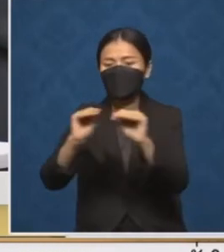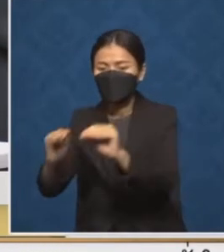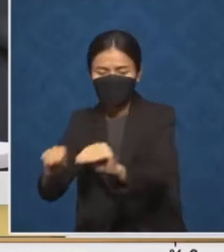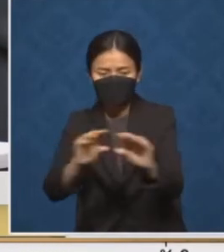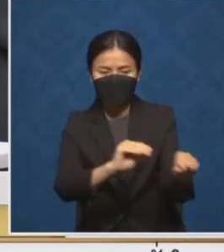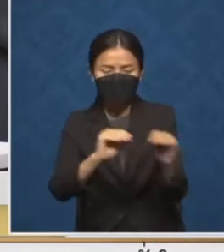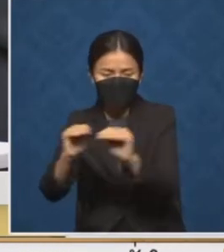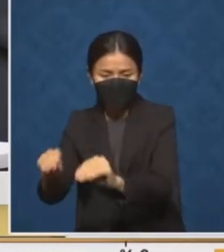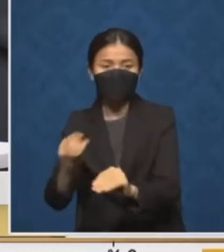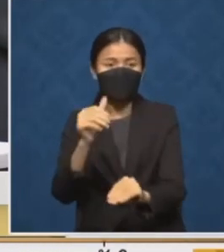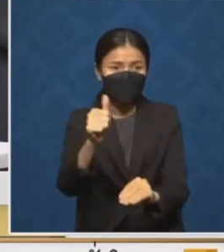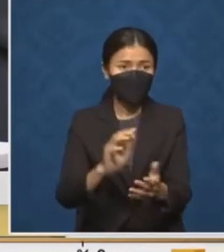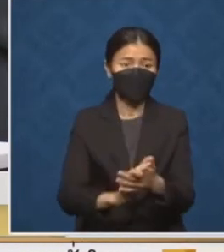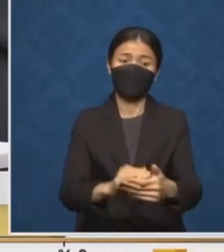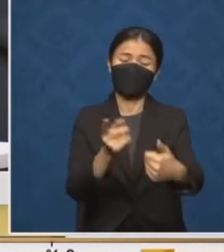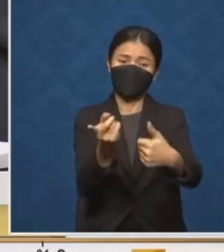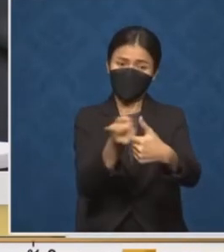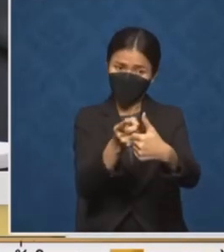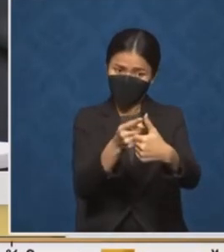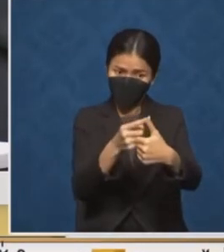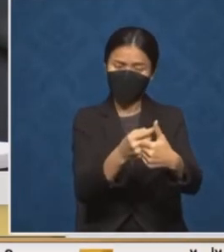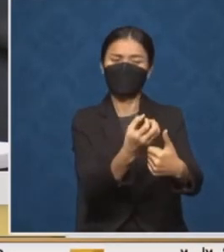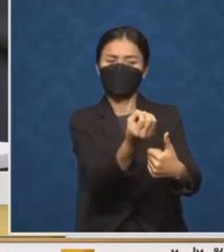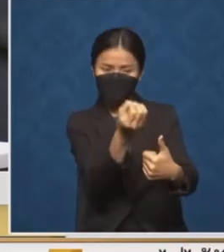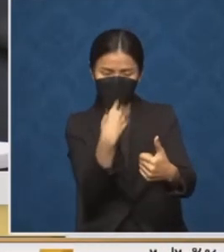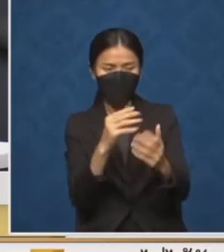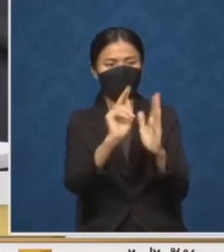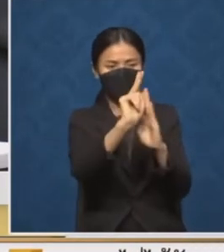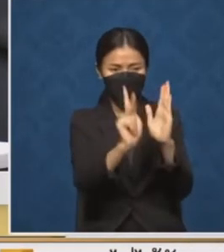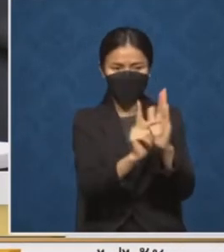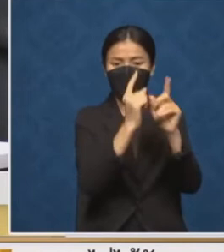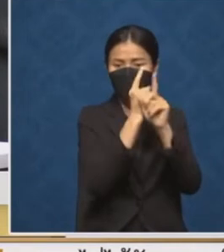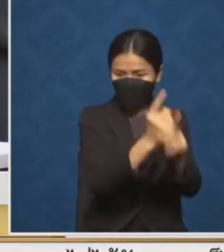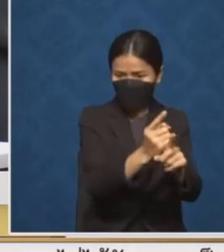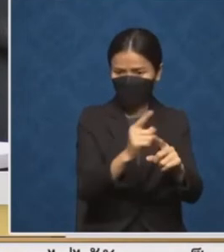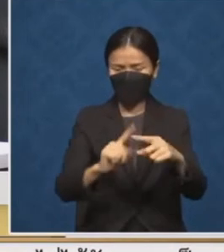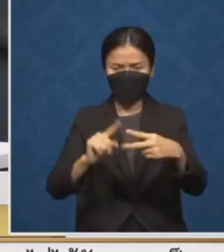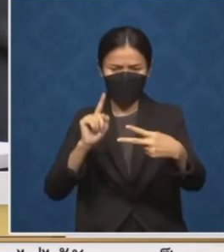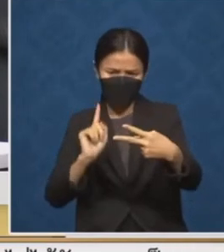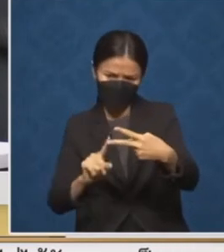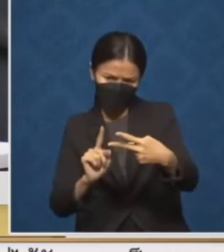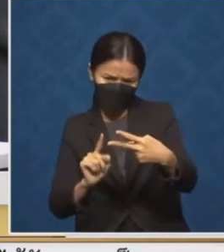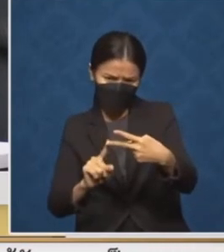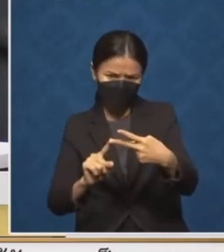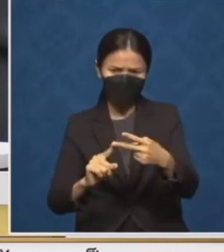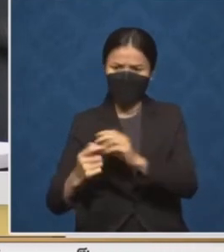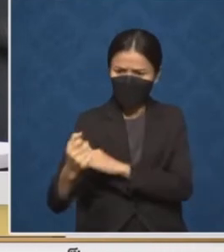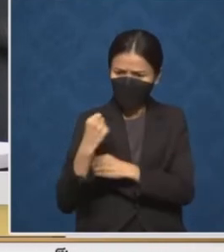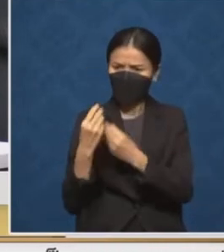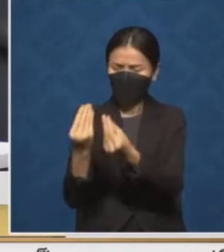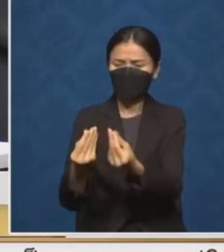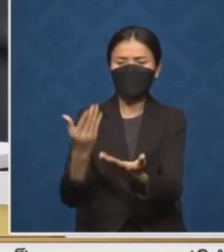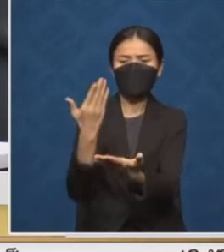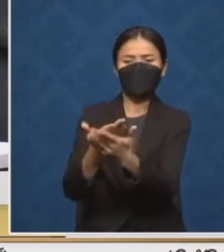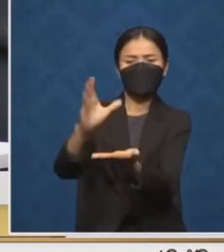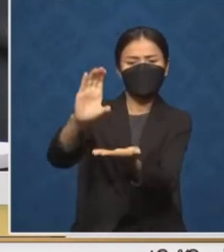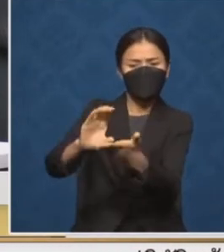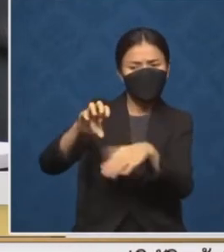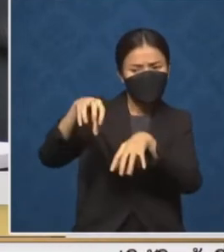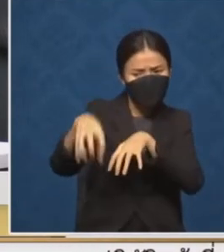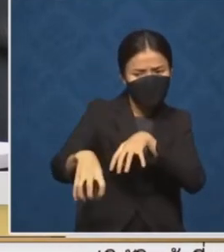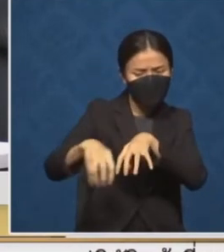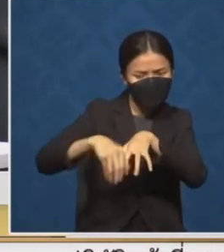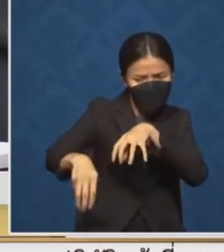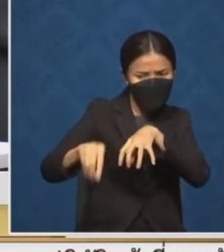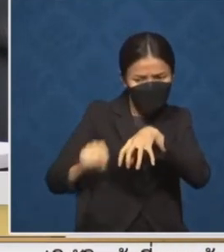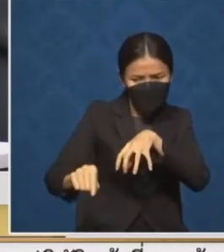วรรคที่สองไม่ได้พูดถึงกฎหมายพูดถึงว่าให้อำนาจสำนักงบประมาณจะได้จัดสรรแ